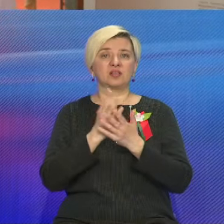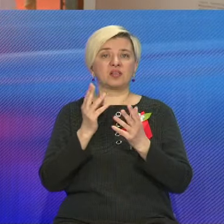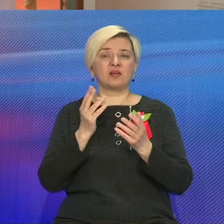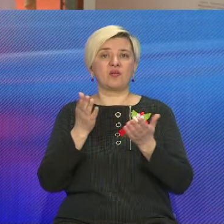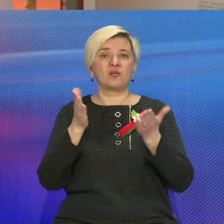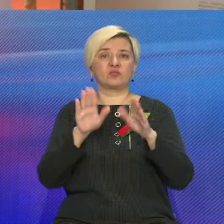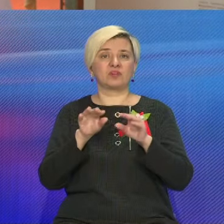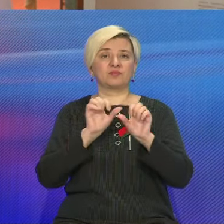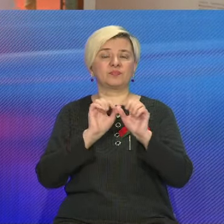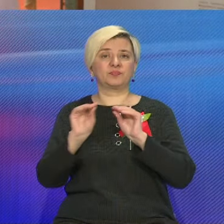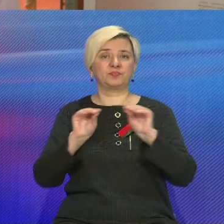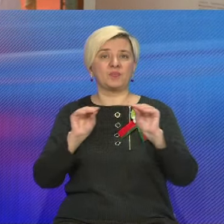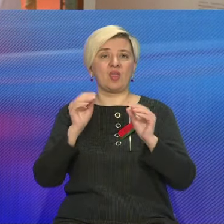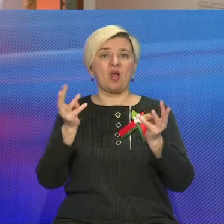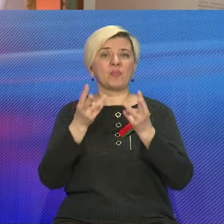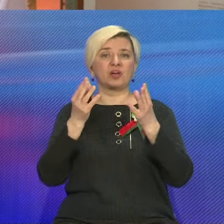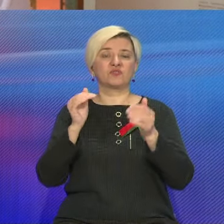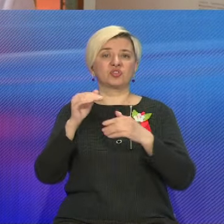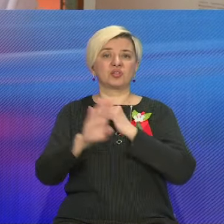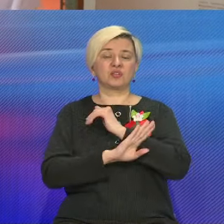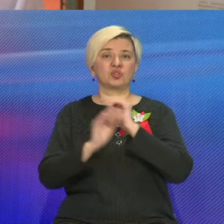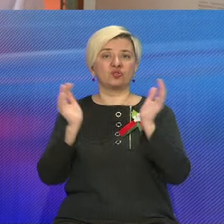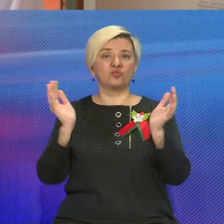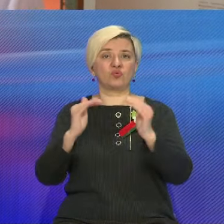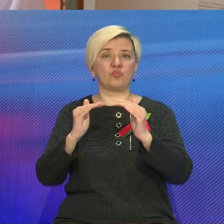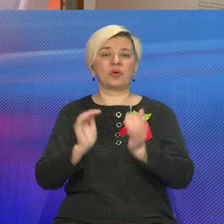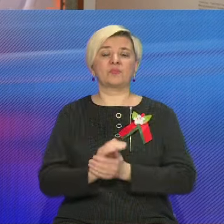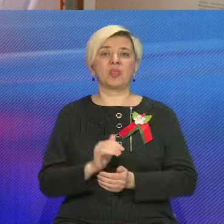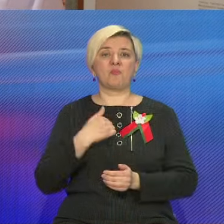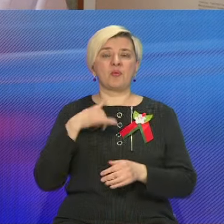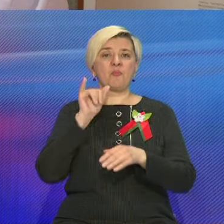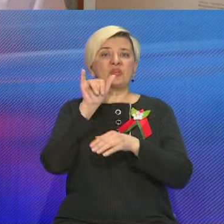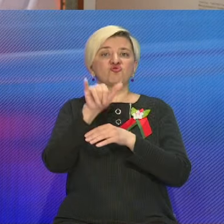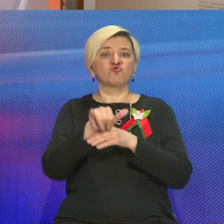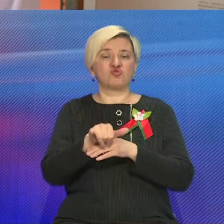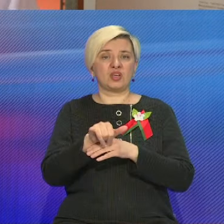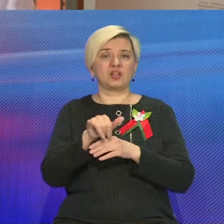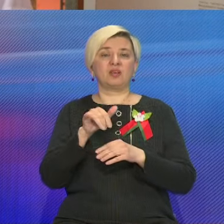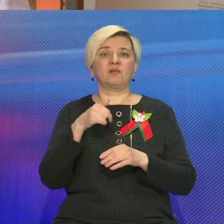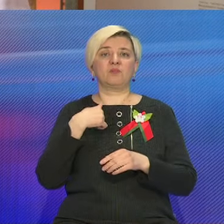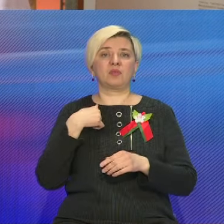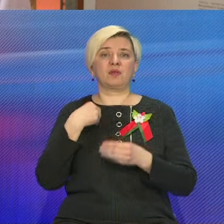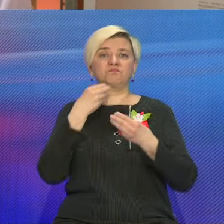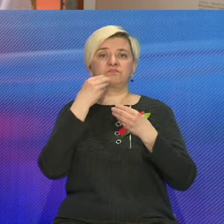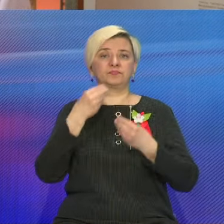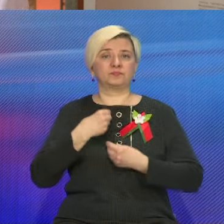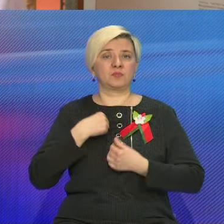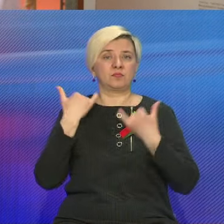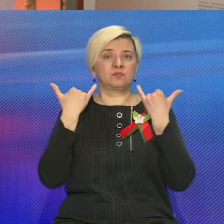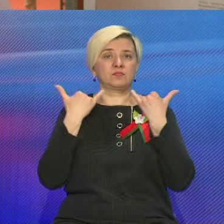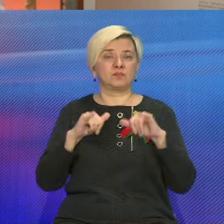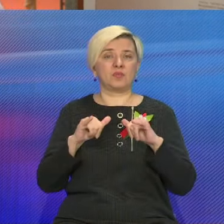посещении мемориального комплекса меня поразило гнетущая тишина, которая там была. И также меня поразило то,